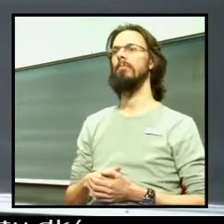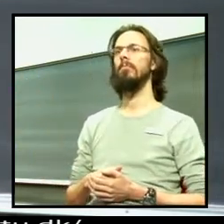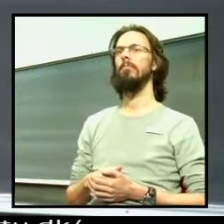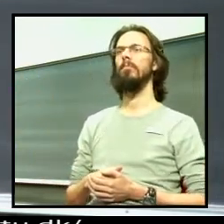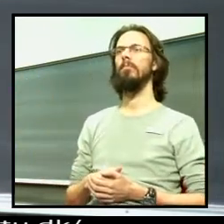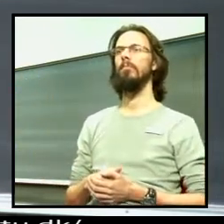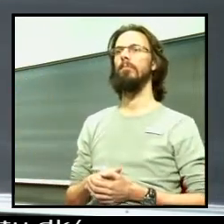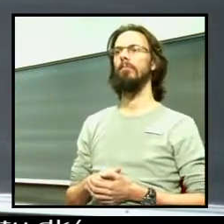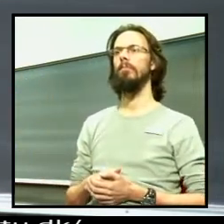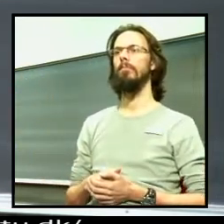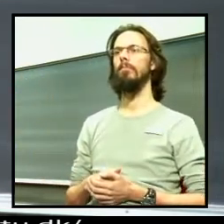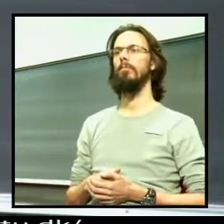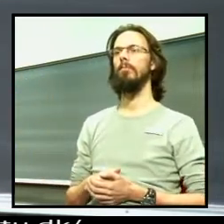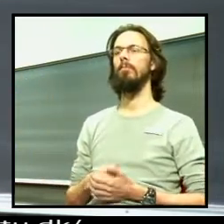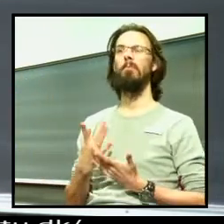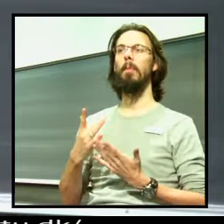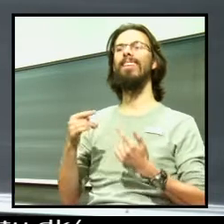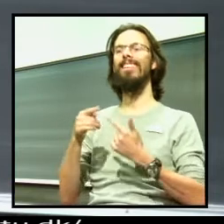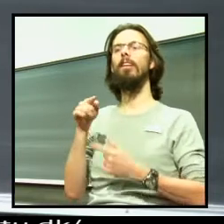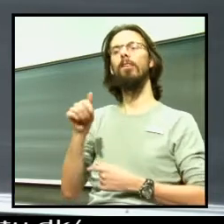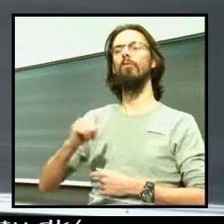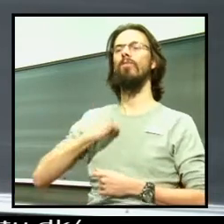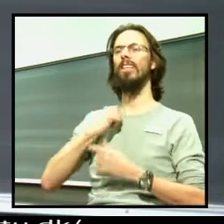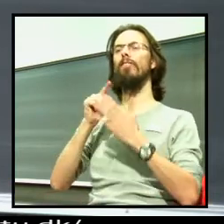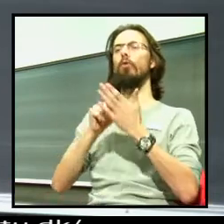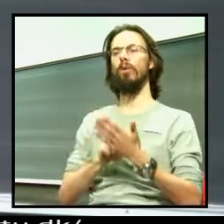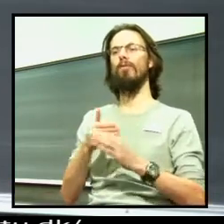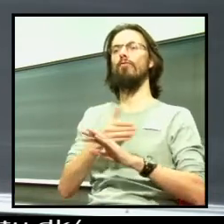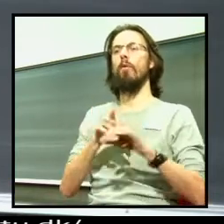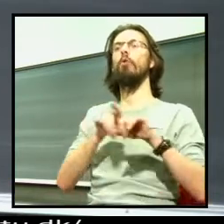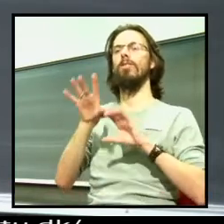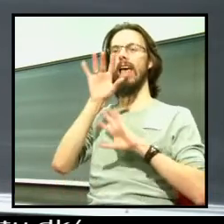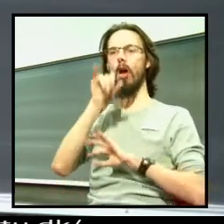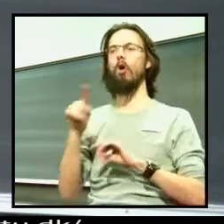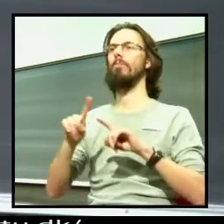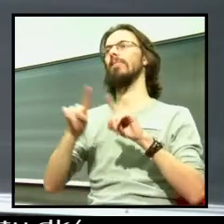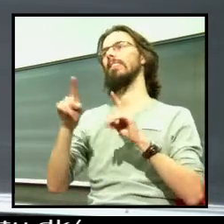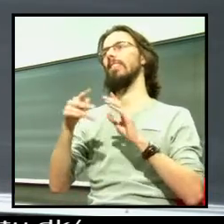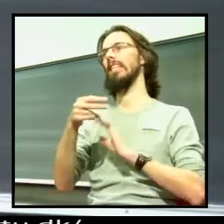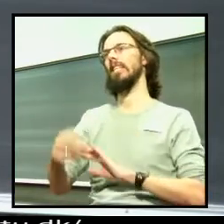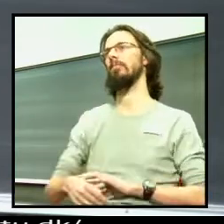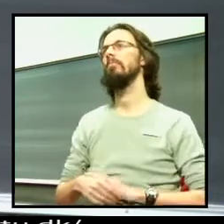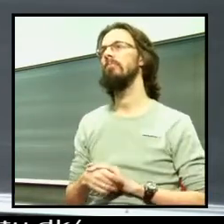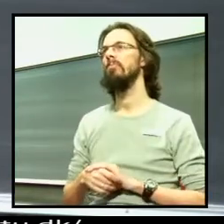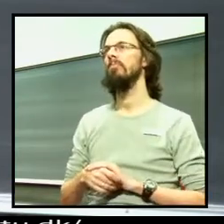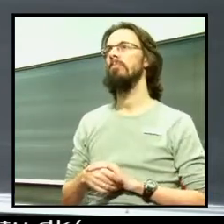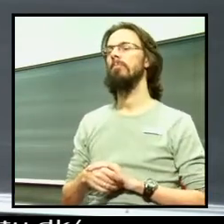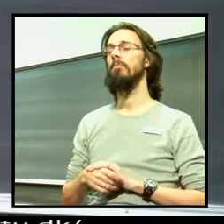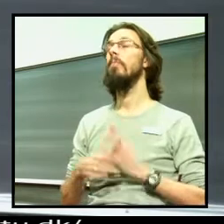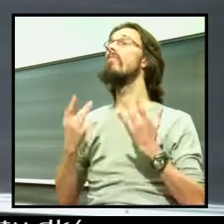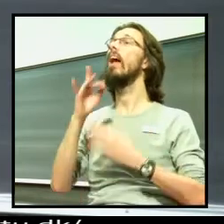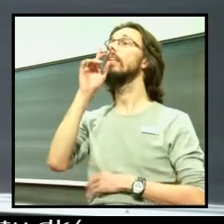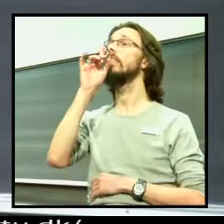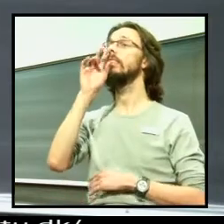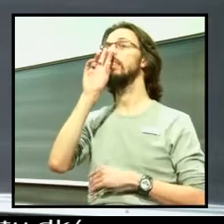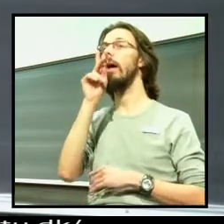nogle vigtige forudsætninger, inden man begynder at snakke om differentialligninger. Okay, hvad er så det smarte? Jamen, fidusen er